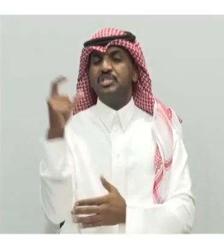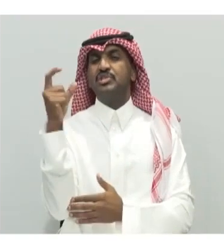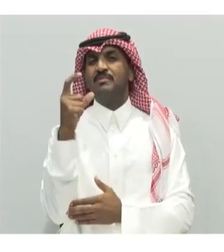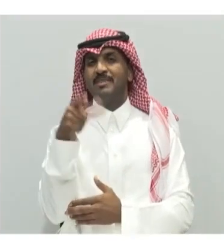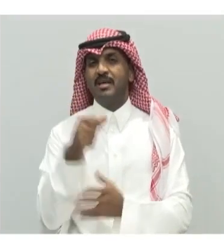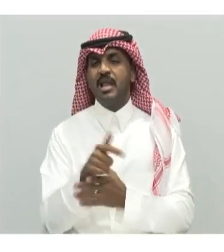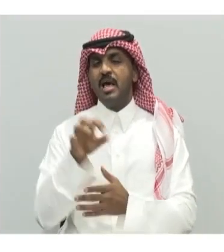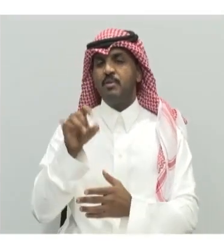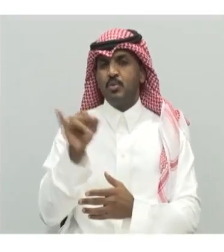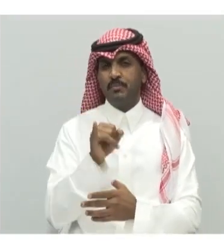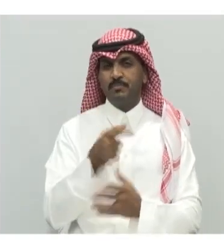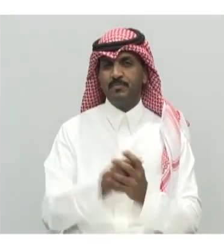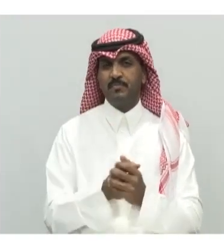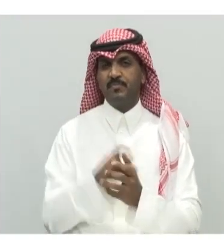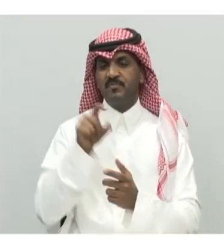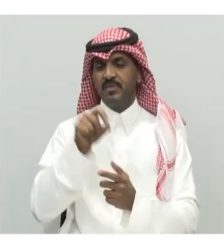في دمشق